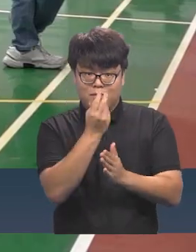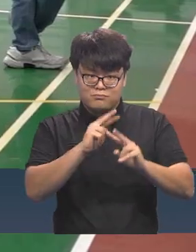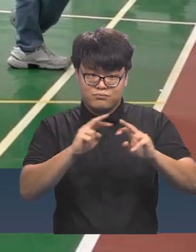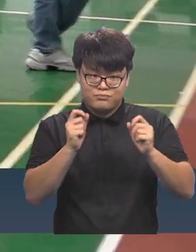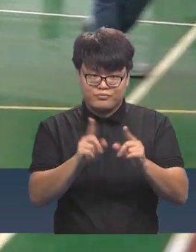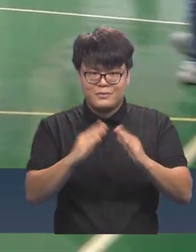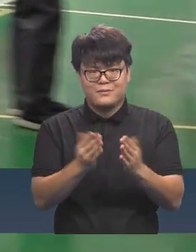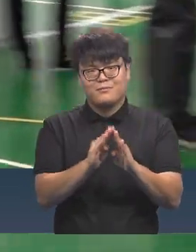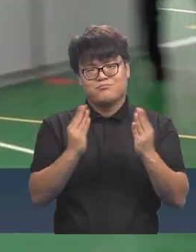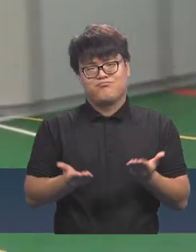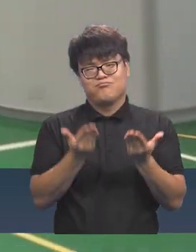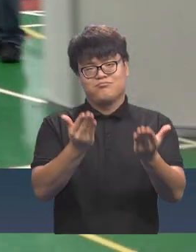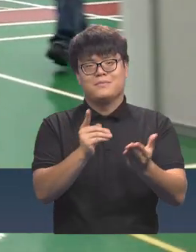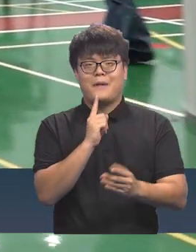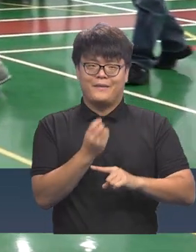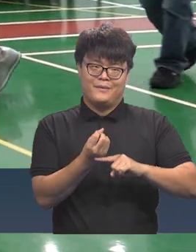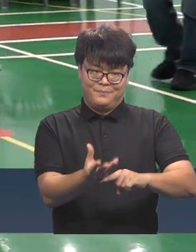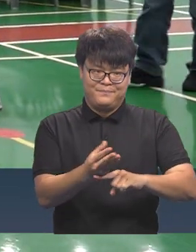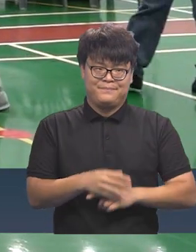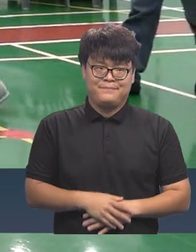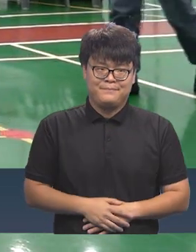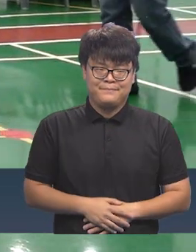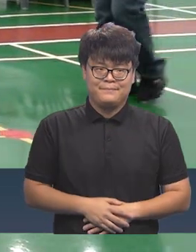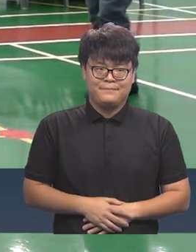기회를 얻길 바란다고 전했습니다